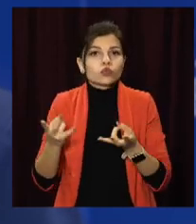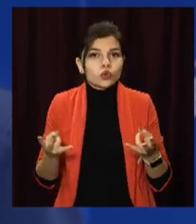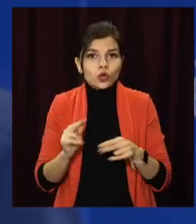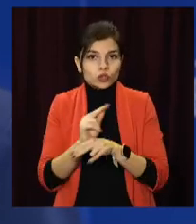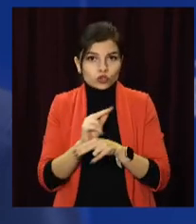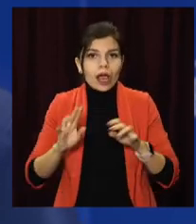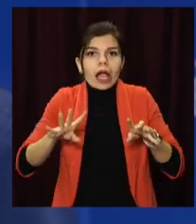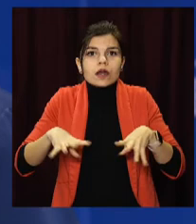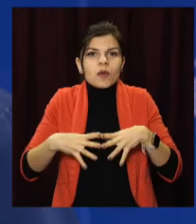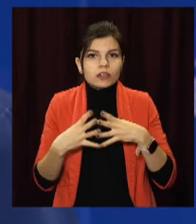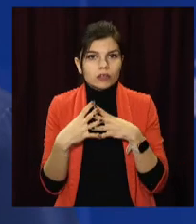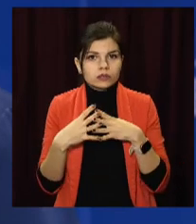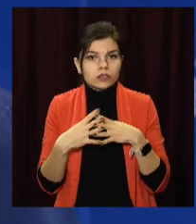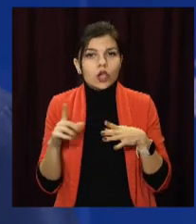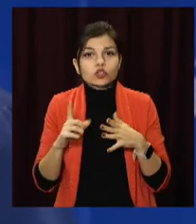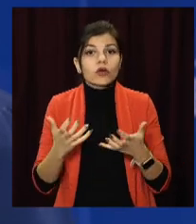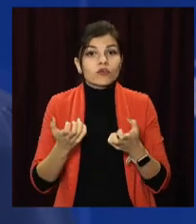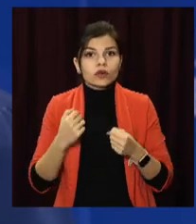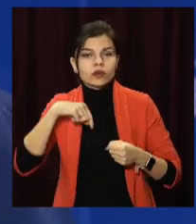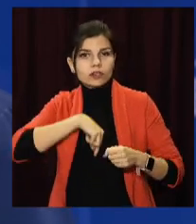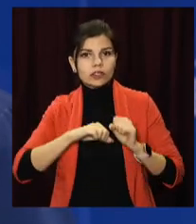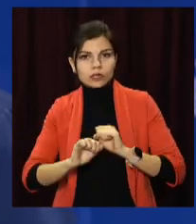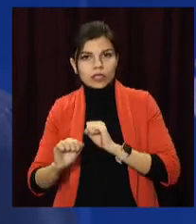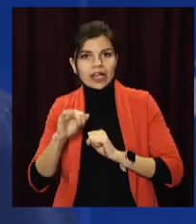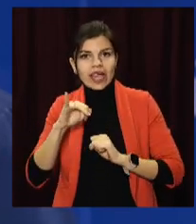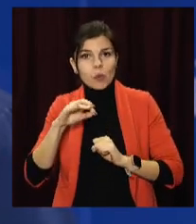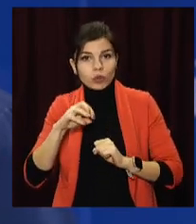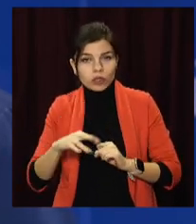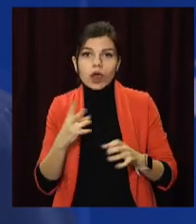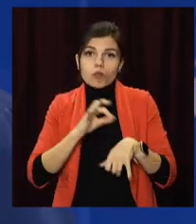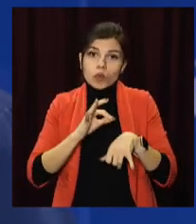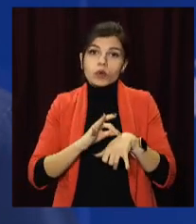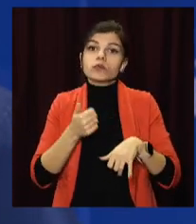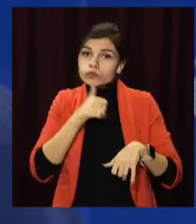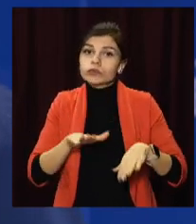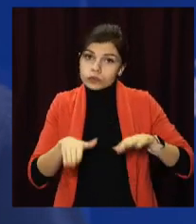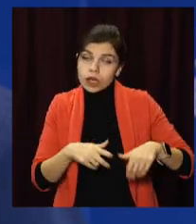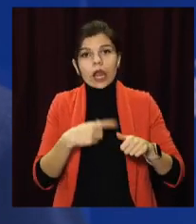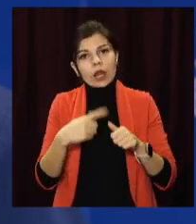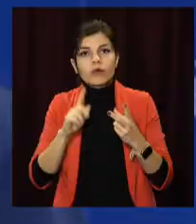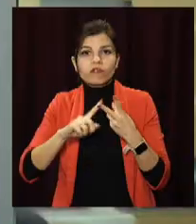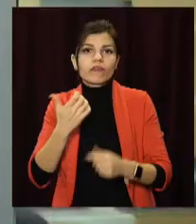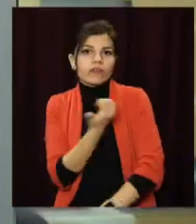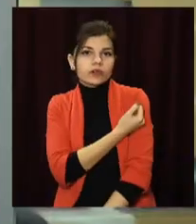лечение и реабилитацию. Чтобы получить иммунитет, надо или переболеть, или сделать вакцину.